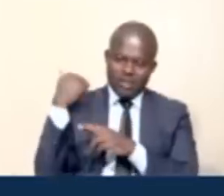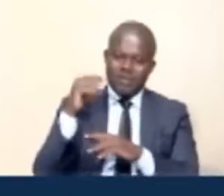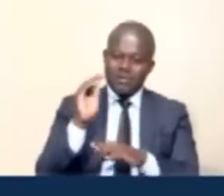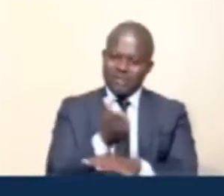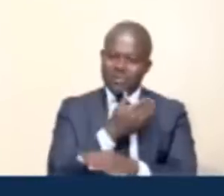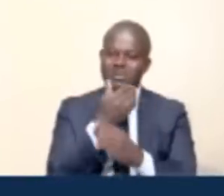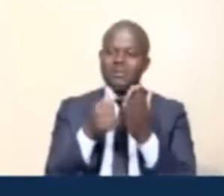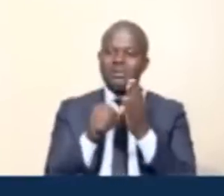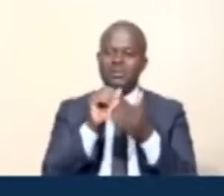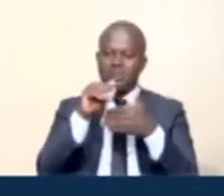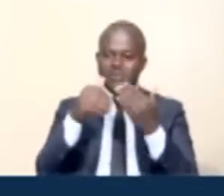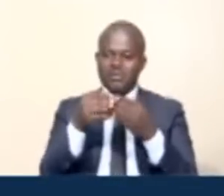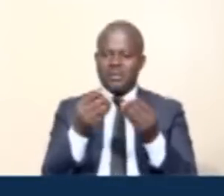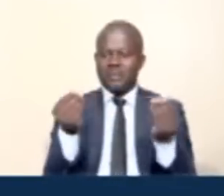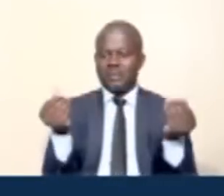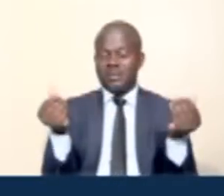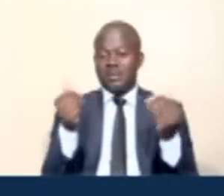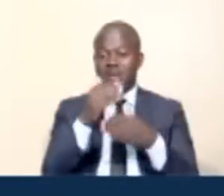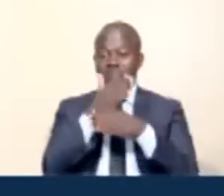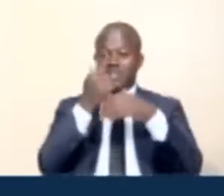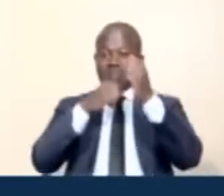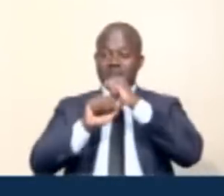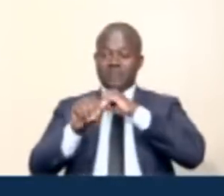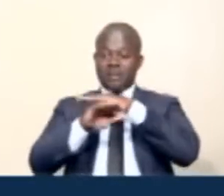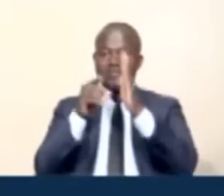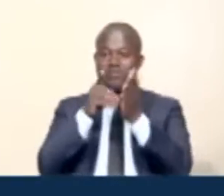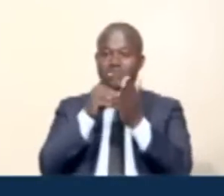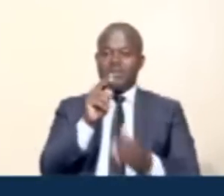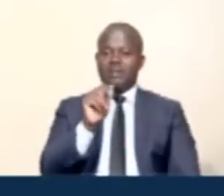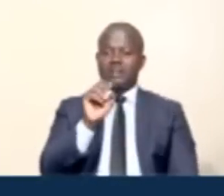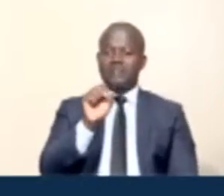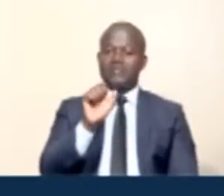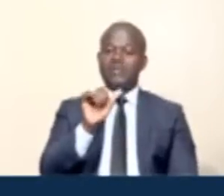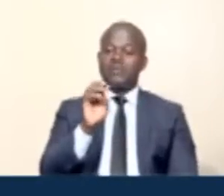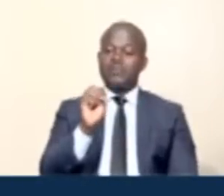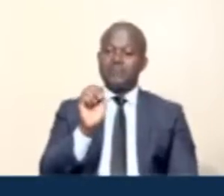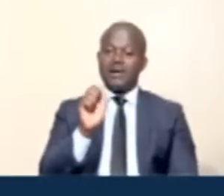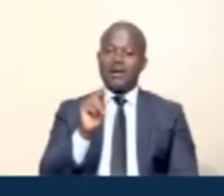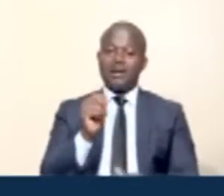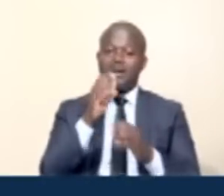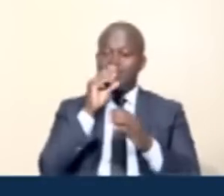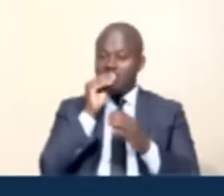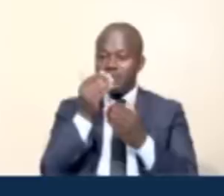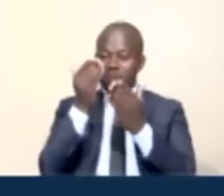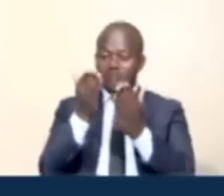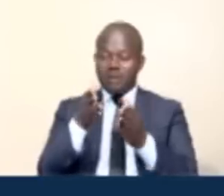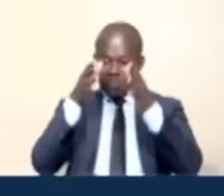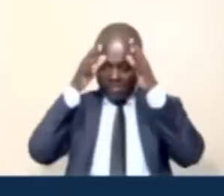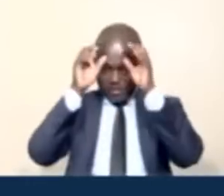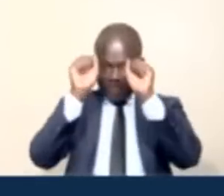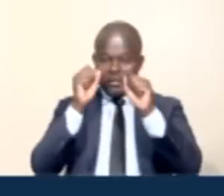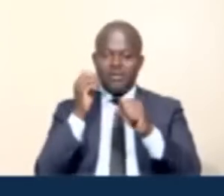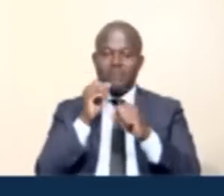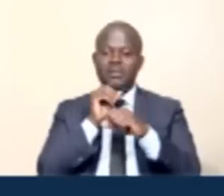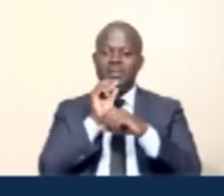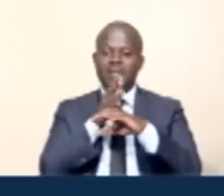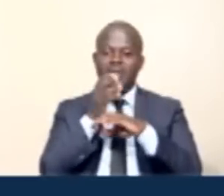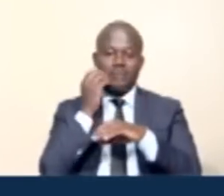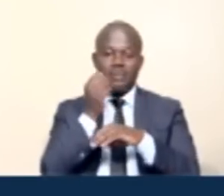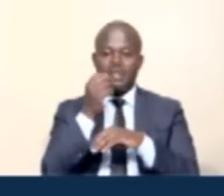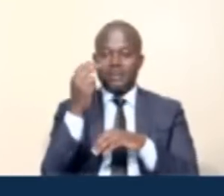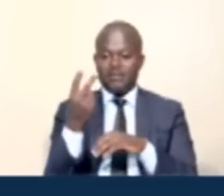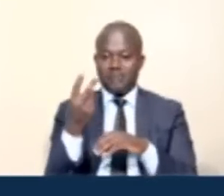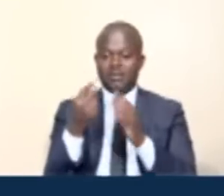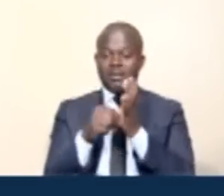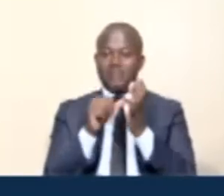nzira ibyo bibazo. Icyo gihe Minisitiri w'Ibikorwa Remezo Dr. Nsabimana Ernest yavugiye iruhande rw'umukuru w'igihugu ko bitarenga amezi abiri